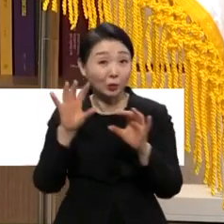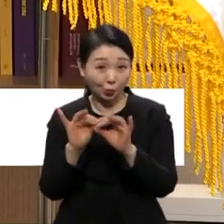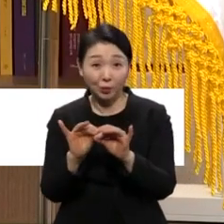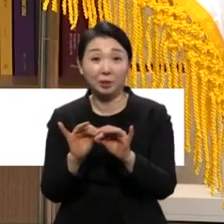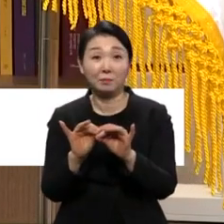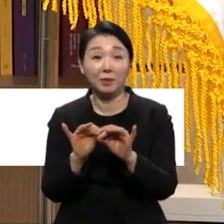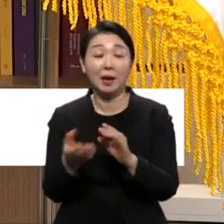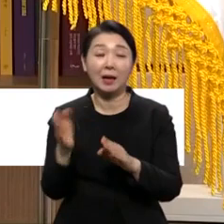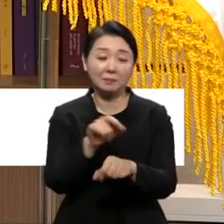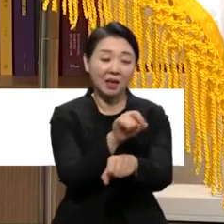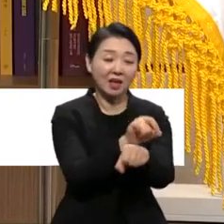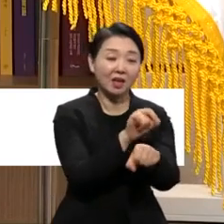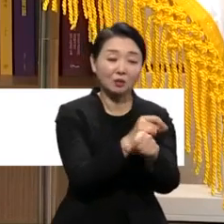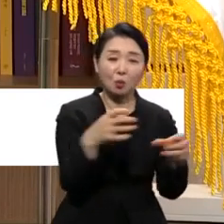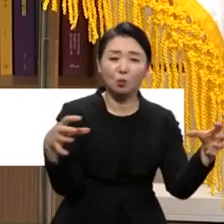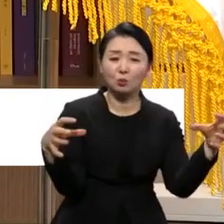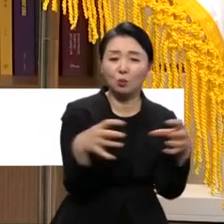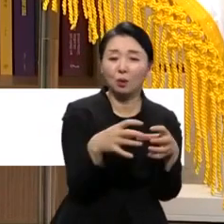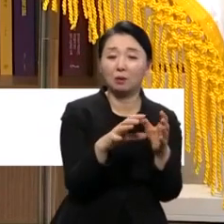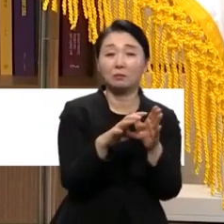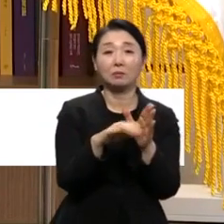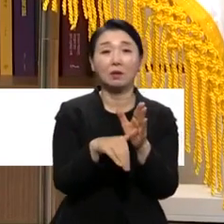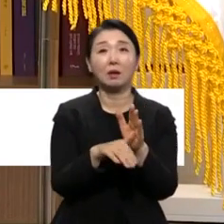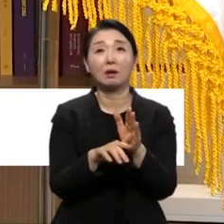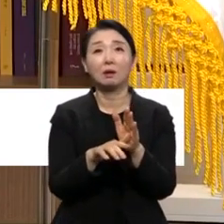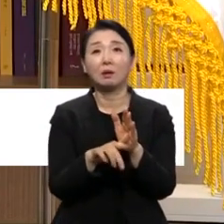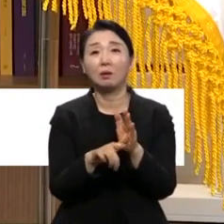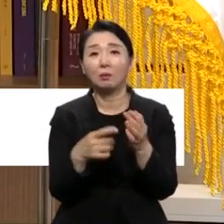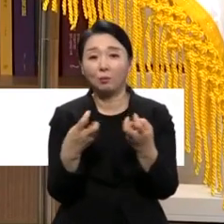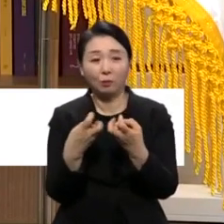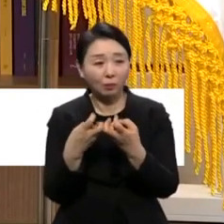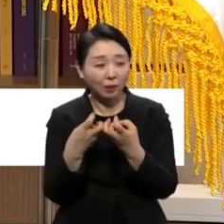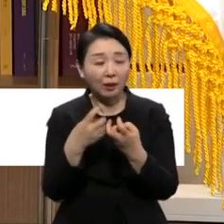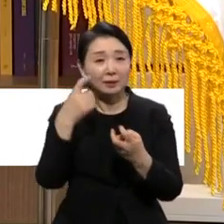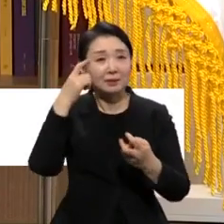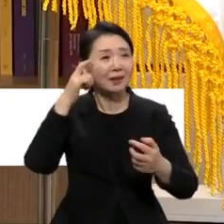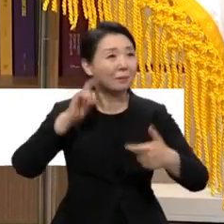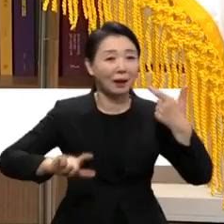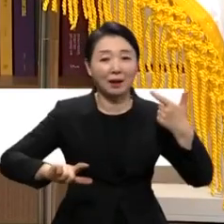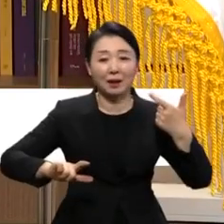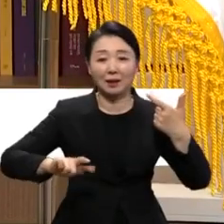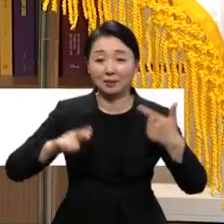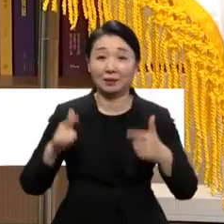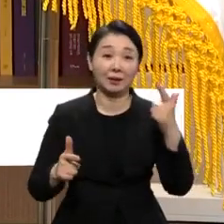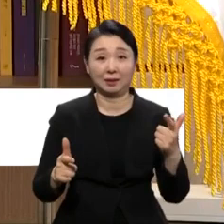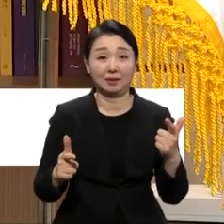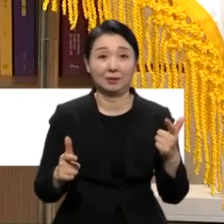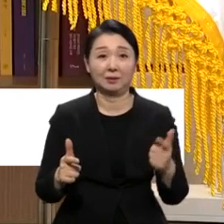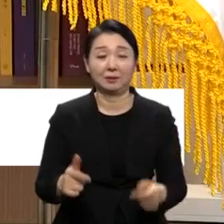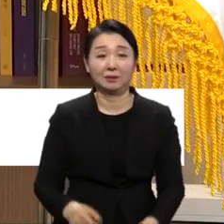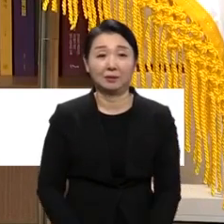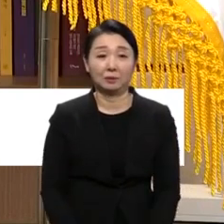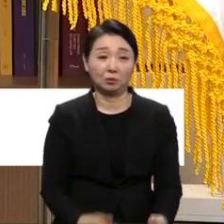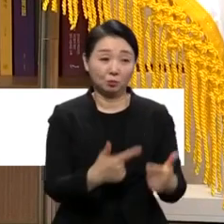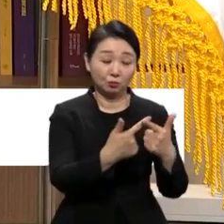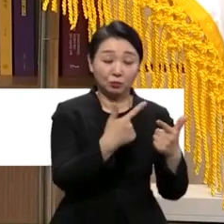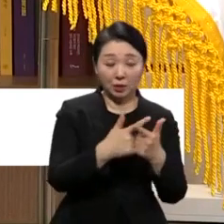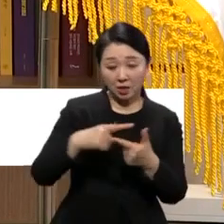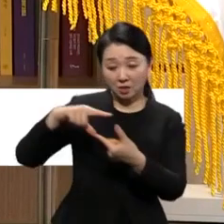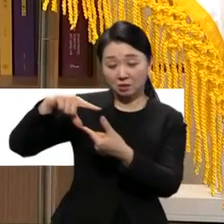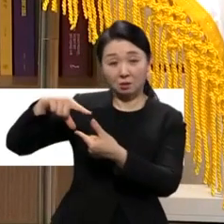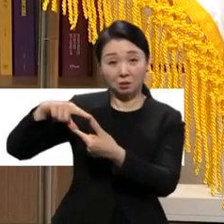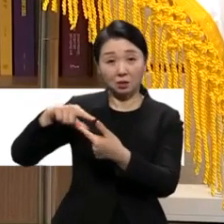다만 행정통합을 하려고 할 경우에는 여러 가지 좀 의견들이 갈리는데요. 특히 부산과